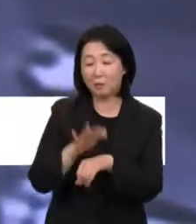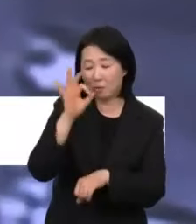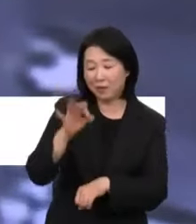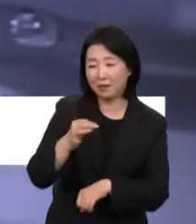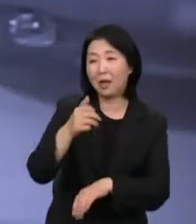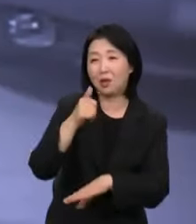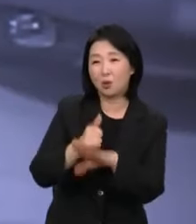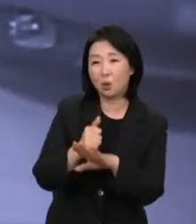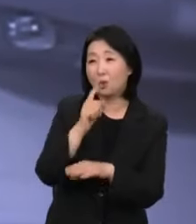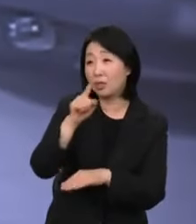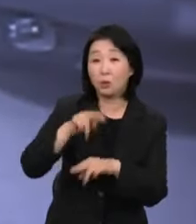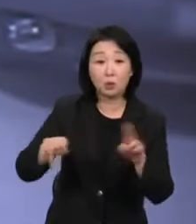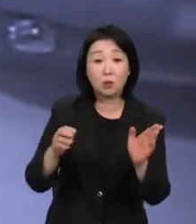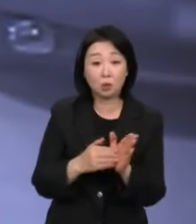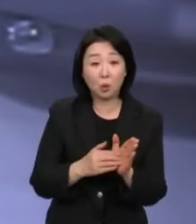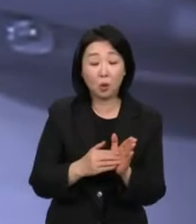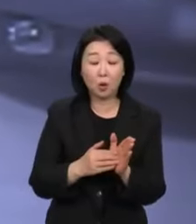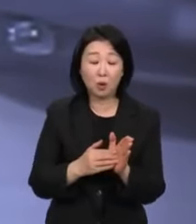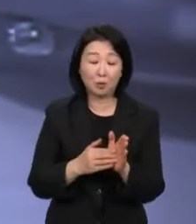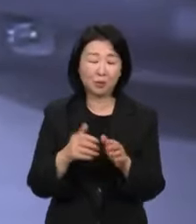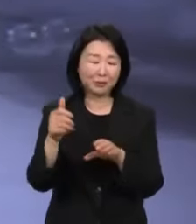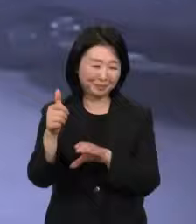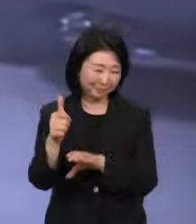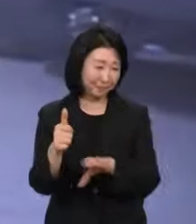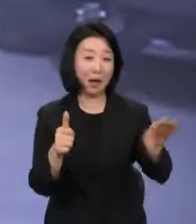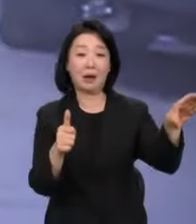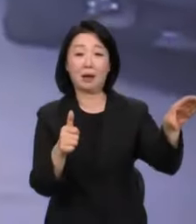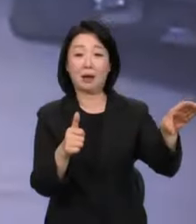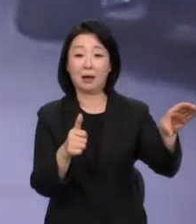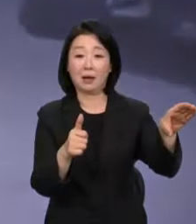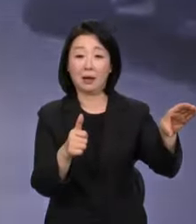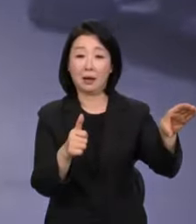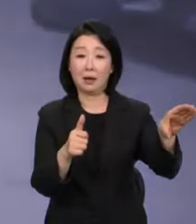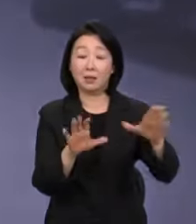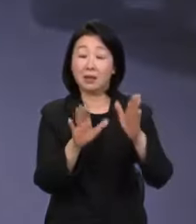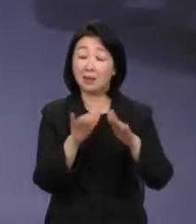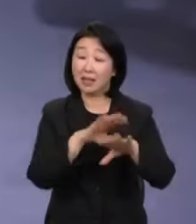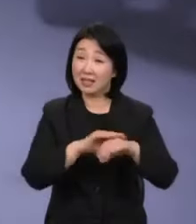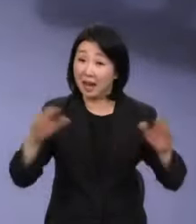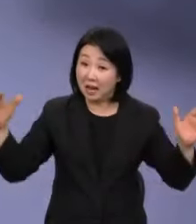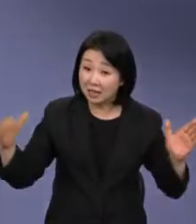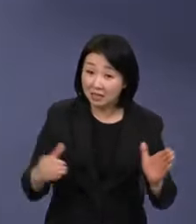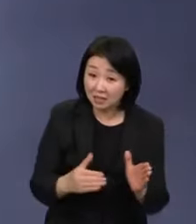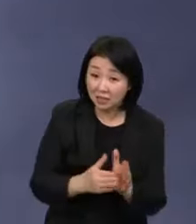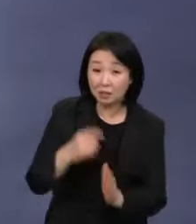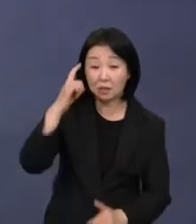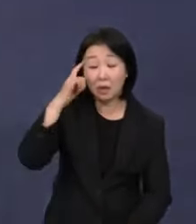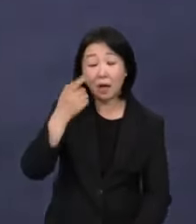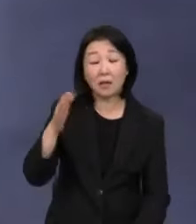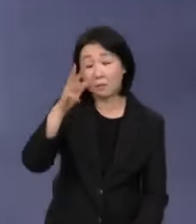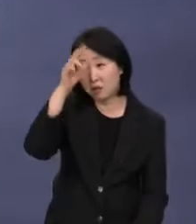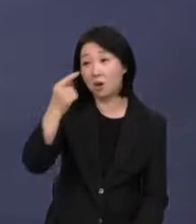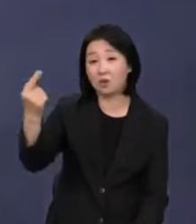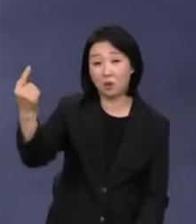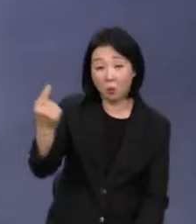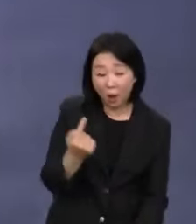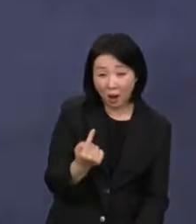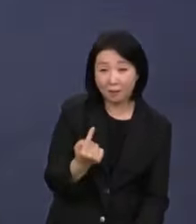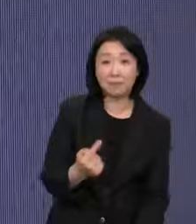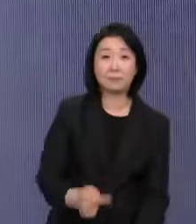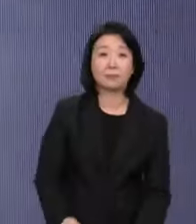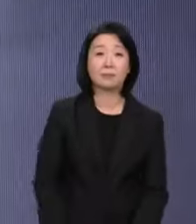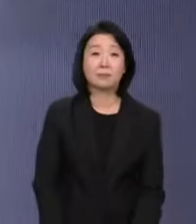했습니다. 그리고는 주차장을 빠져나갔습니다. 이렇게 마무리되는가 싶었지만 잠시 뒤 경찰관들이 아파트에